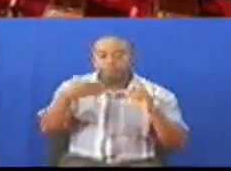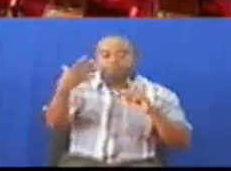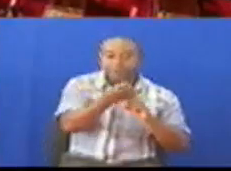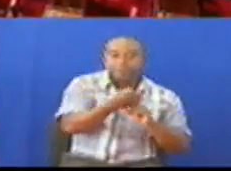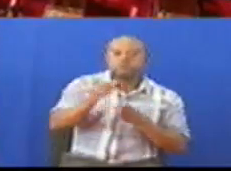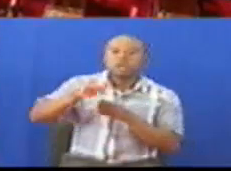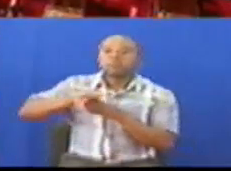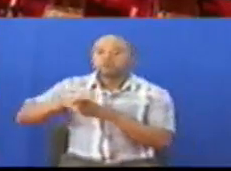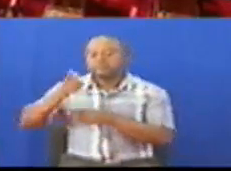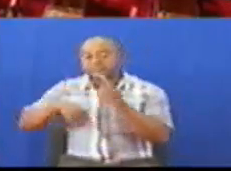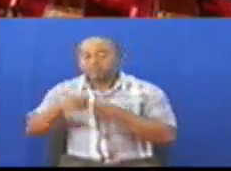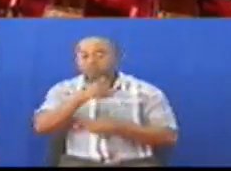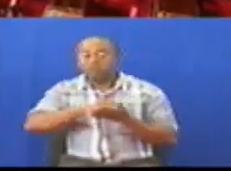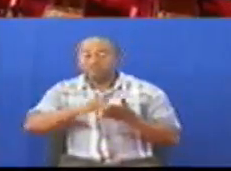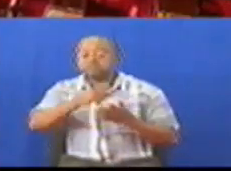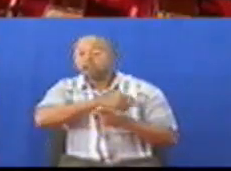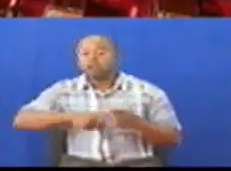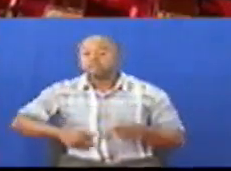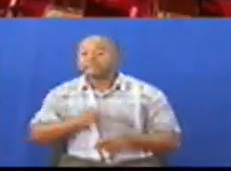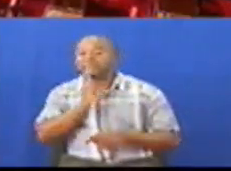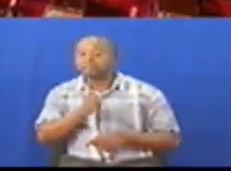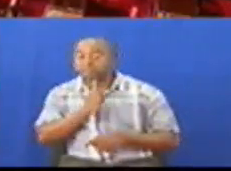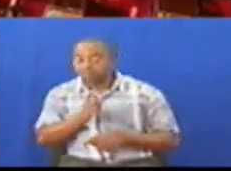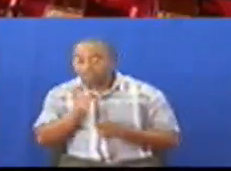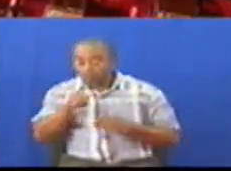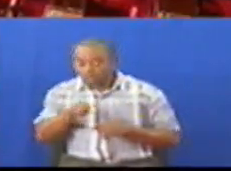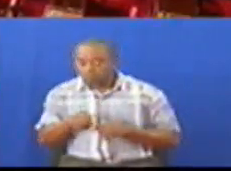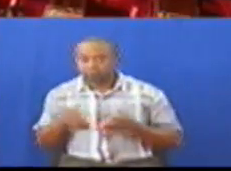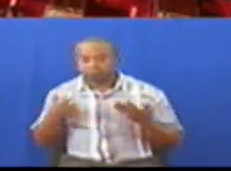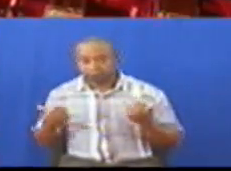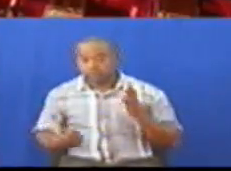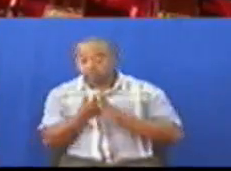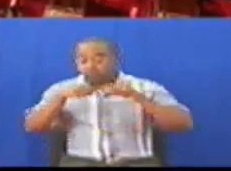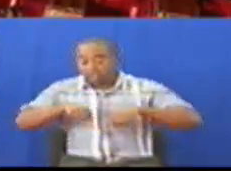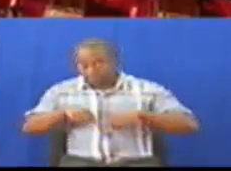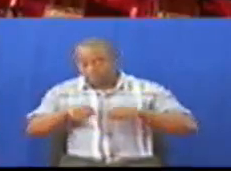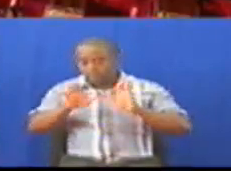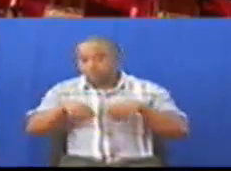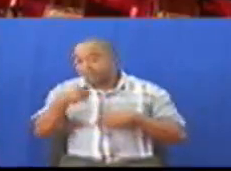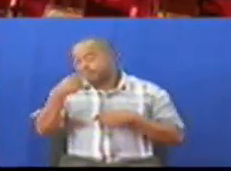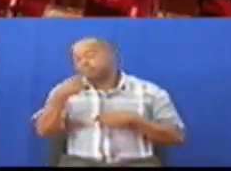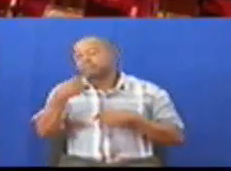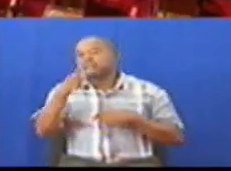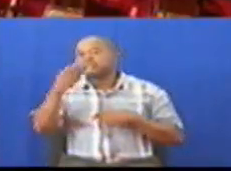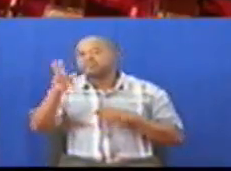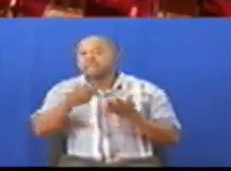ya rais TAMISEMI kwa mwaka wa fedha 2020. Kutoka hapa Bunge TV hatuna